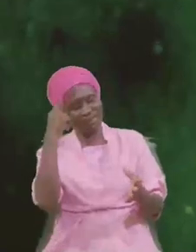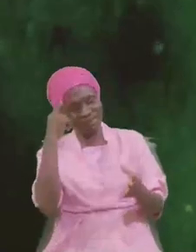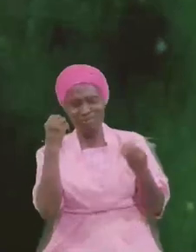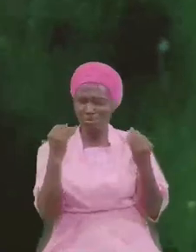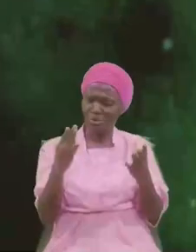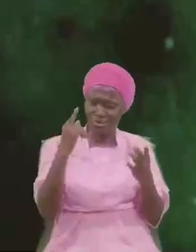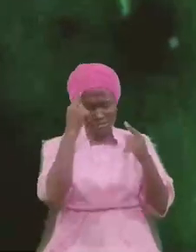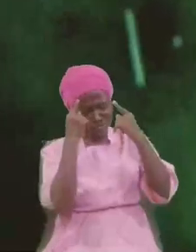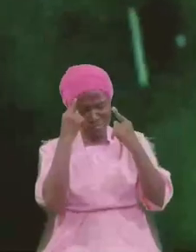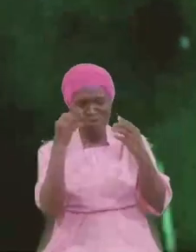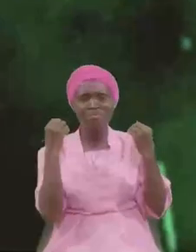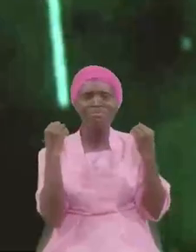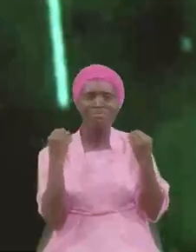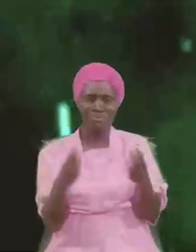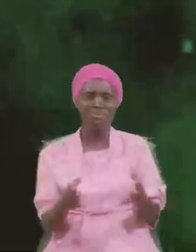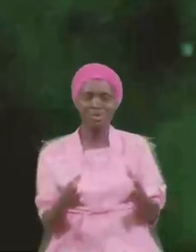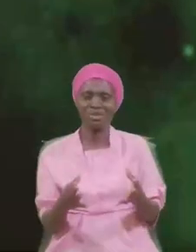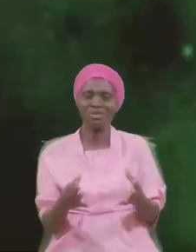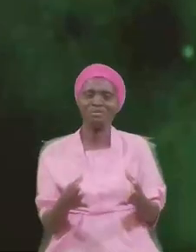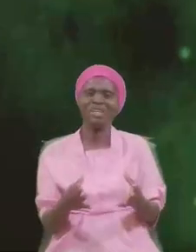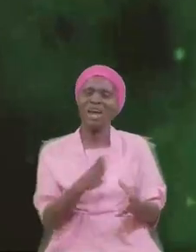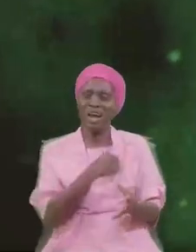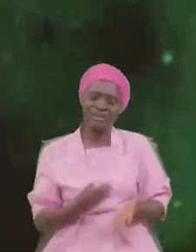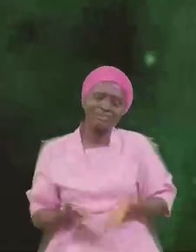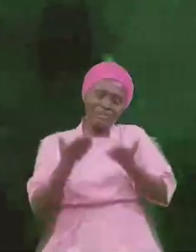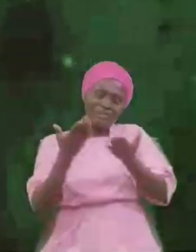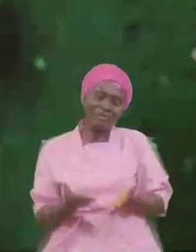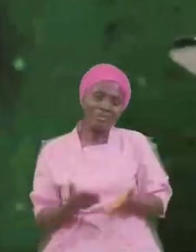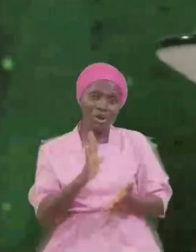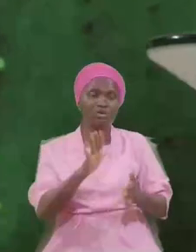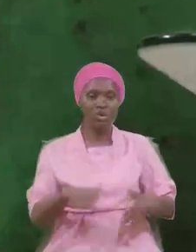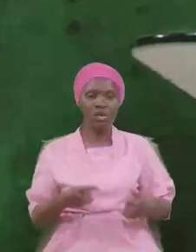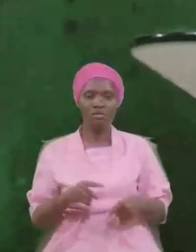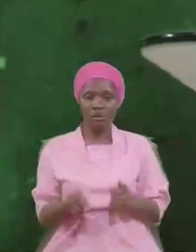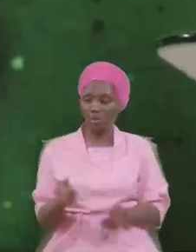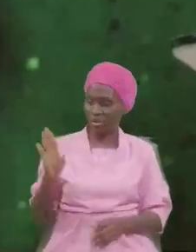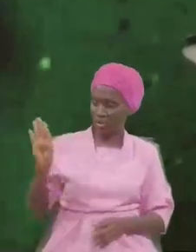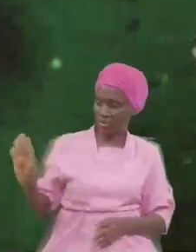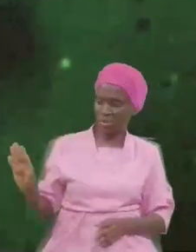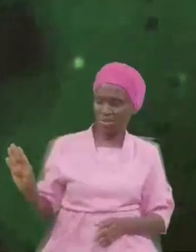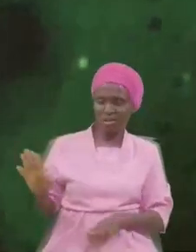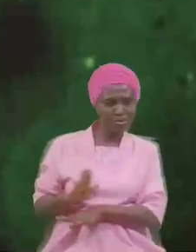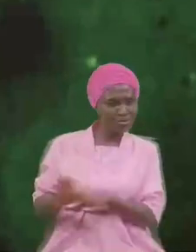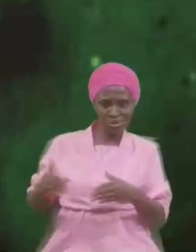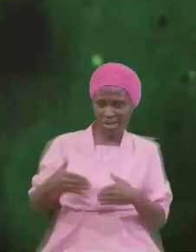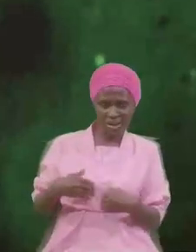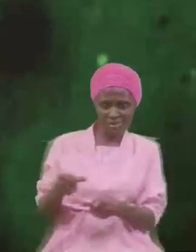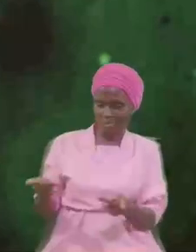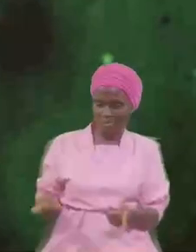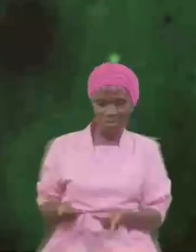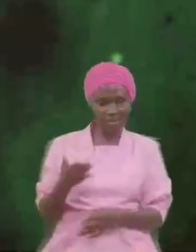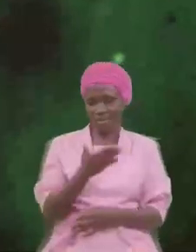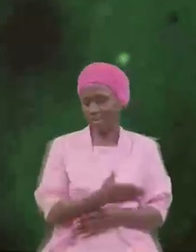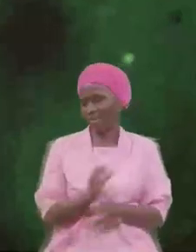réflexions, beaucoup de planification, et cela appesantit votre vie. Et B n'a pas de place